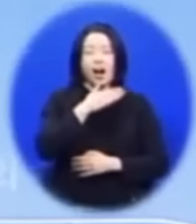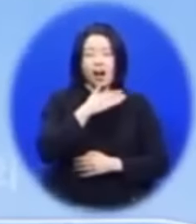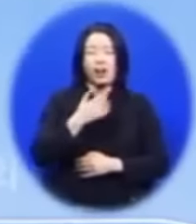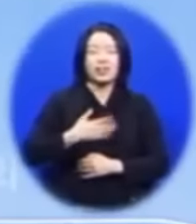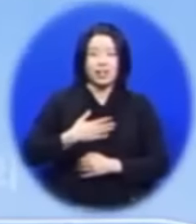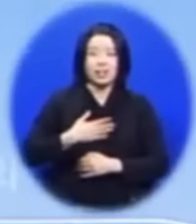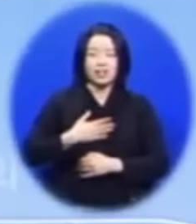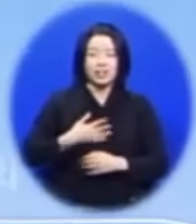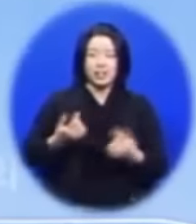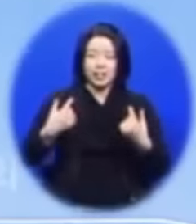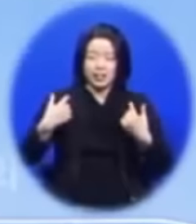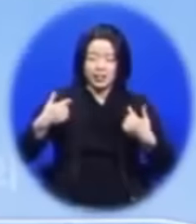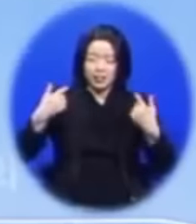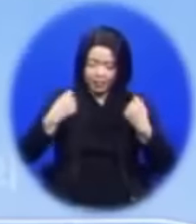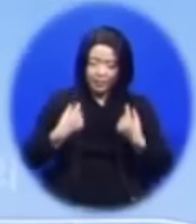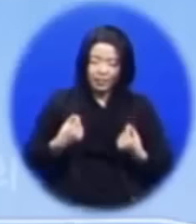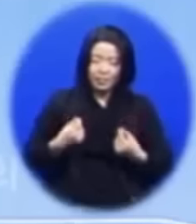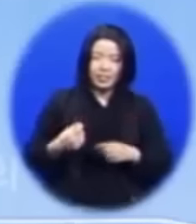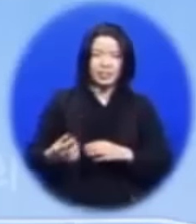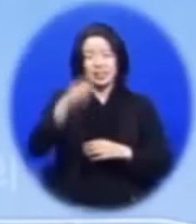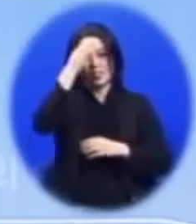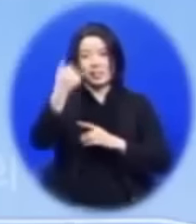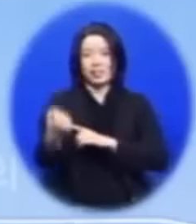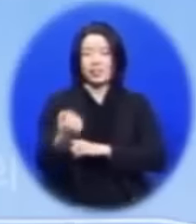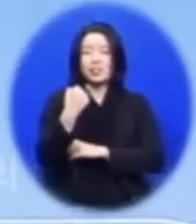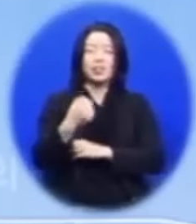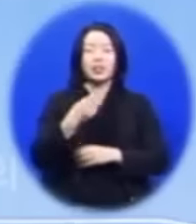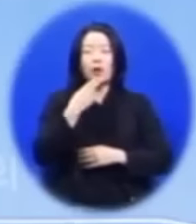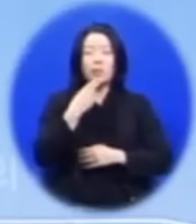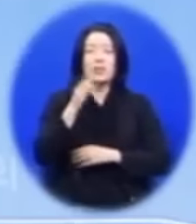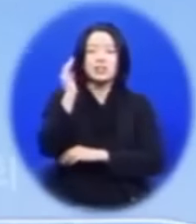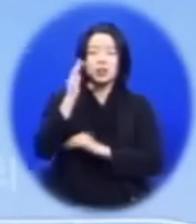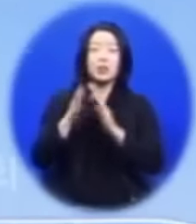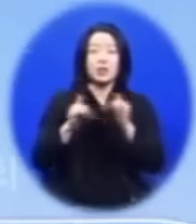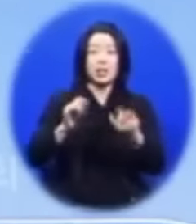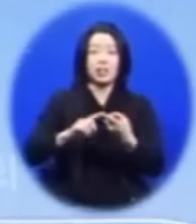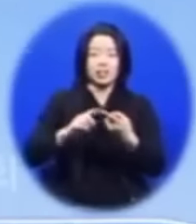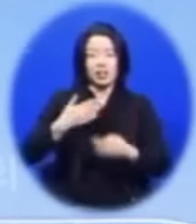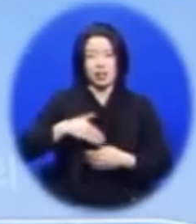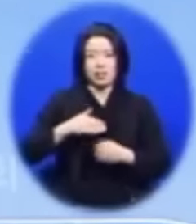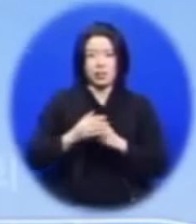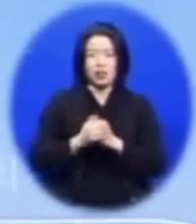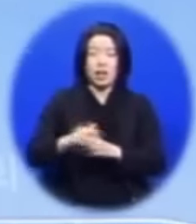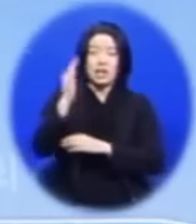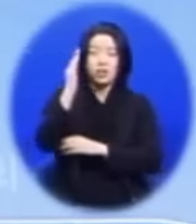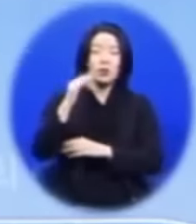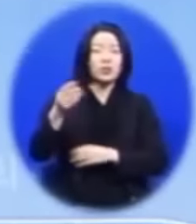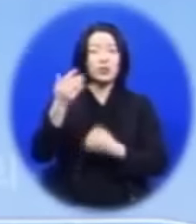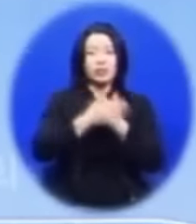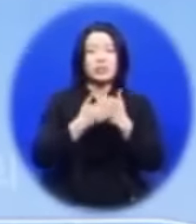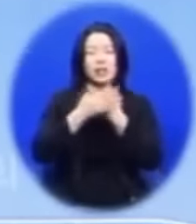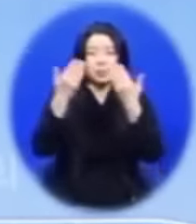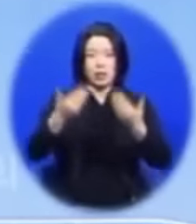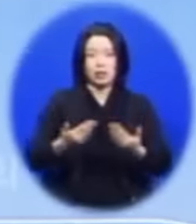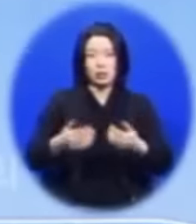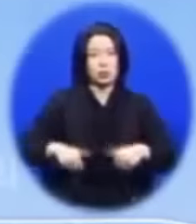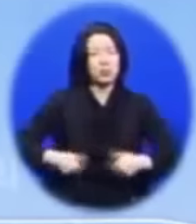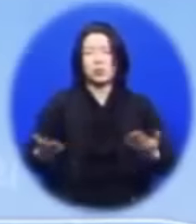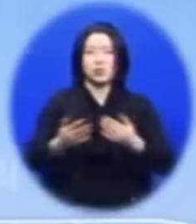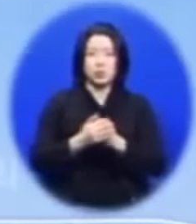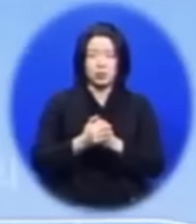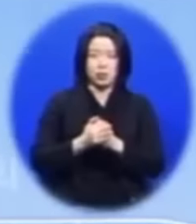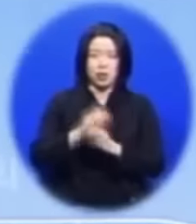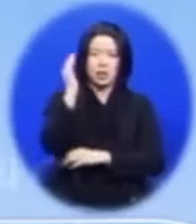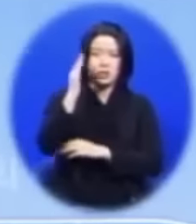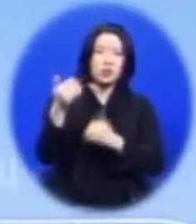여전히 능력이 없는 설교자나 이런 생각이 들더라는 설교 은혜 받았다는 것도요 다 소용 없더라고요 설교 은혜